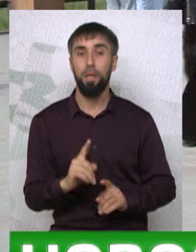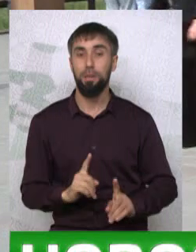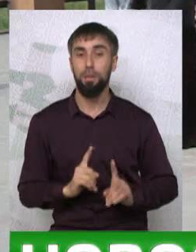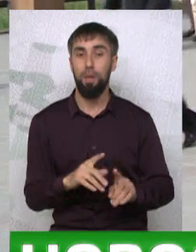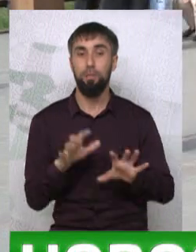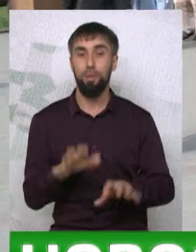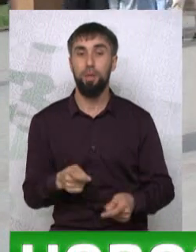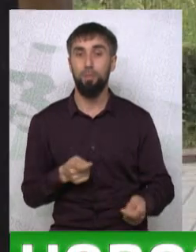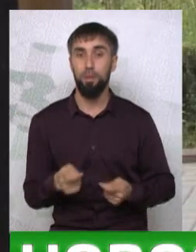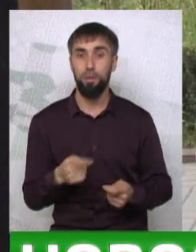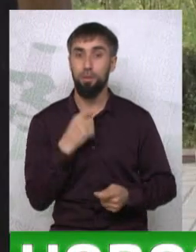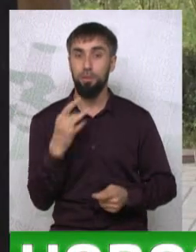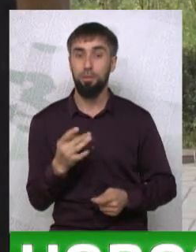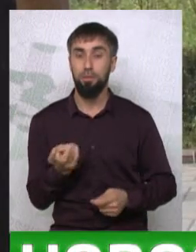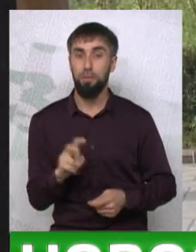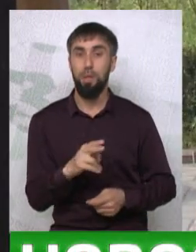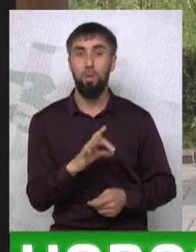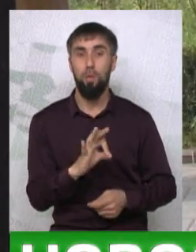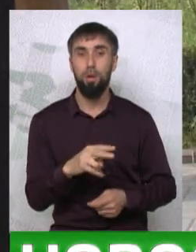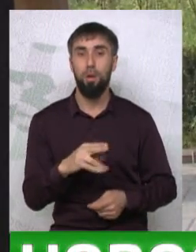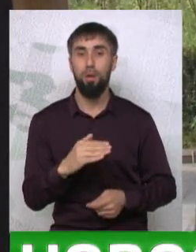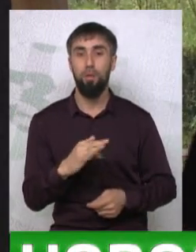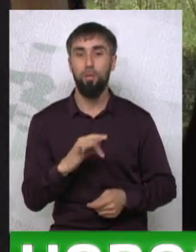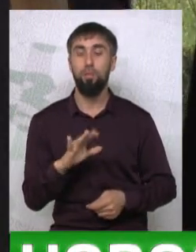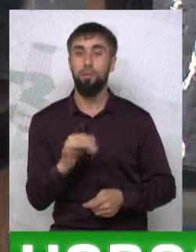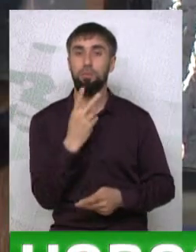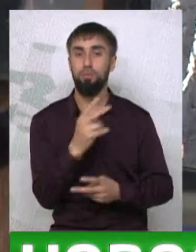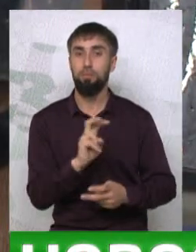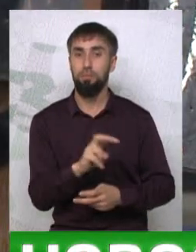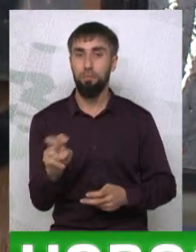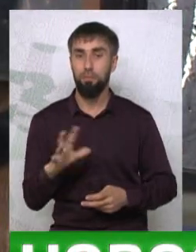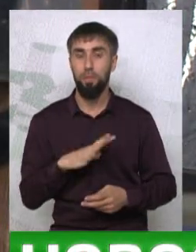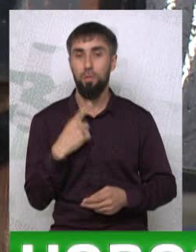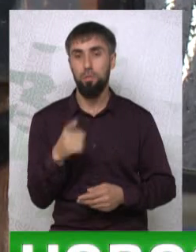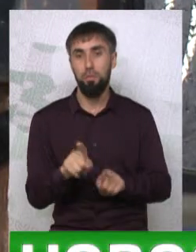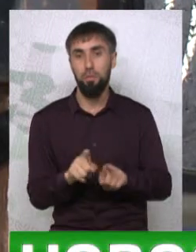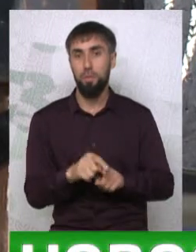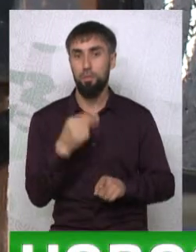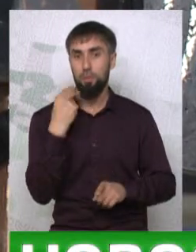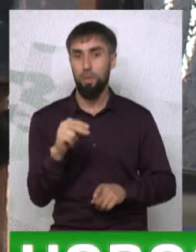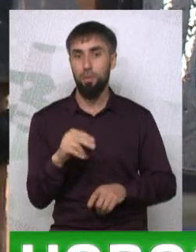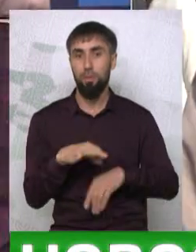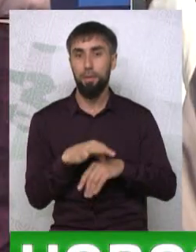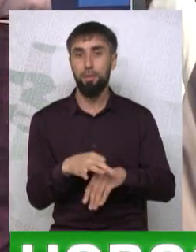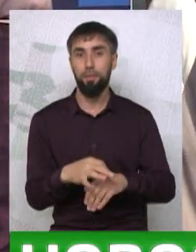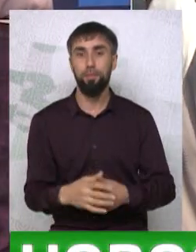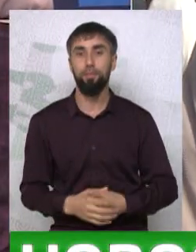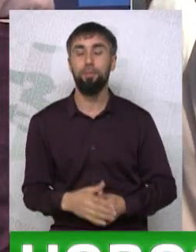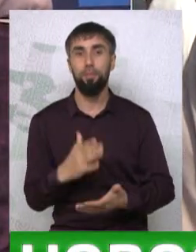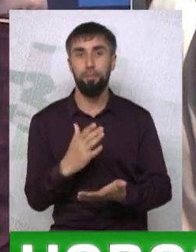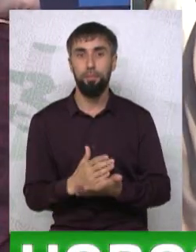заместитель председателя правительства республики Олег Фурсов отметил высокую организованность площадки и пообщался с работодателями.